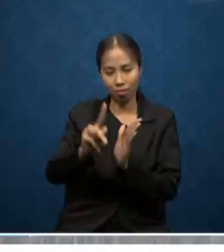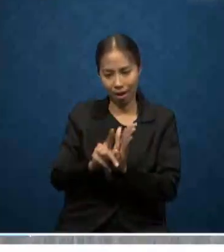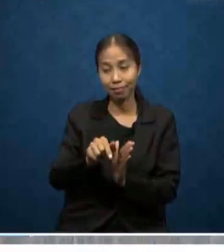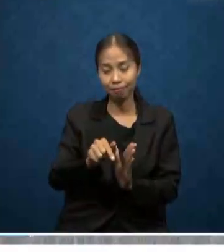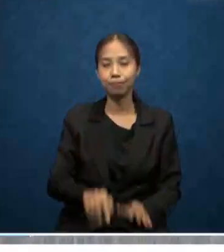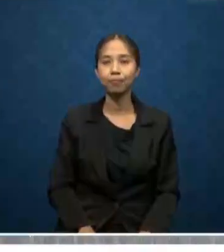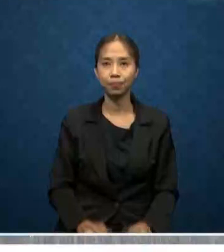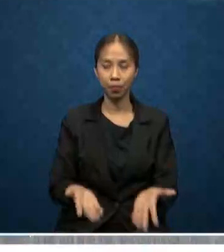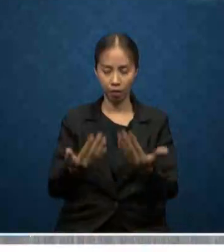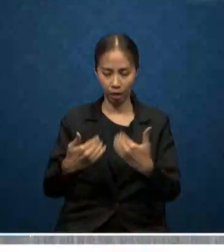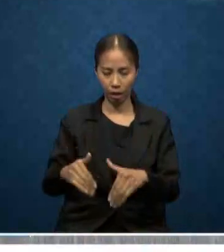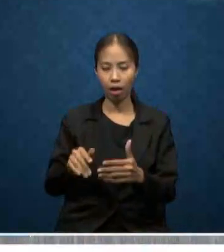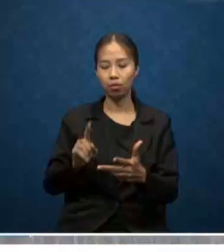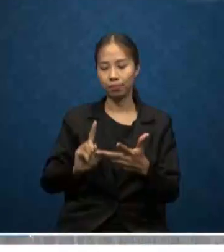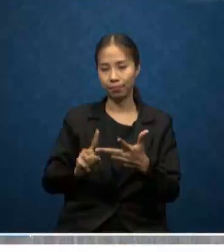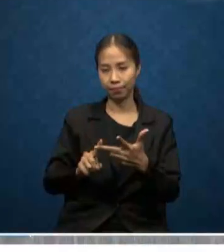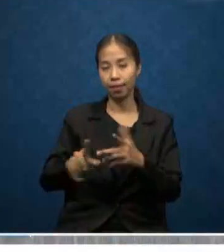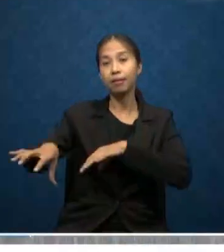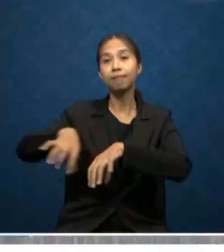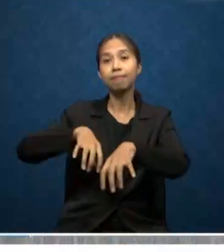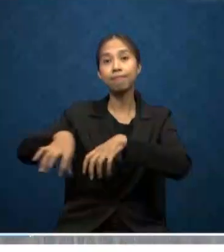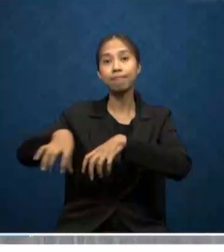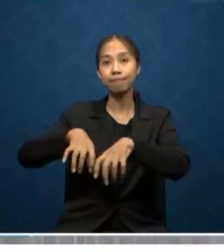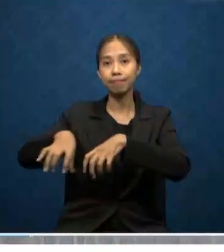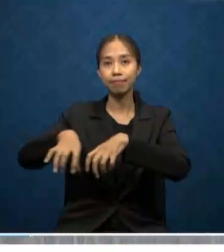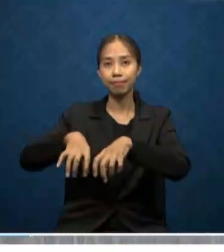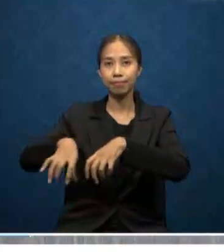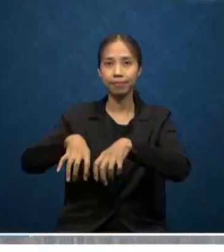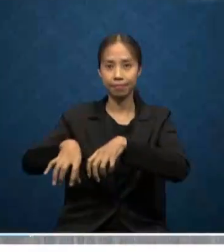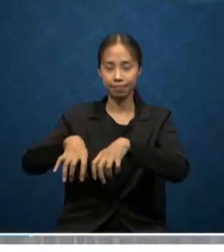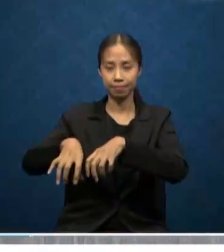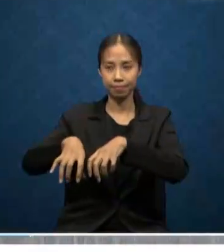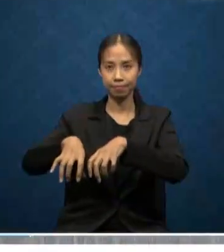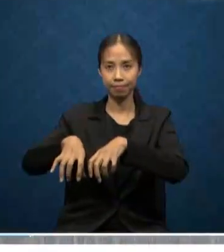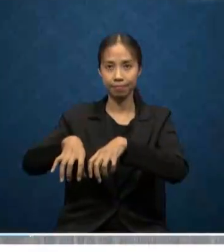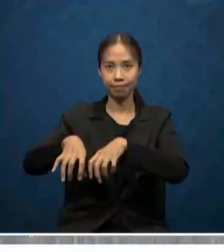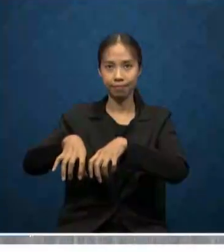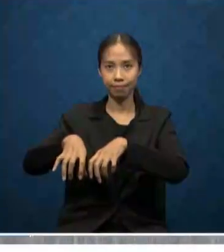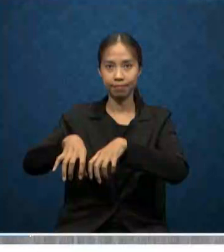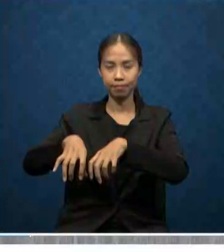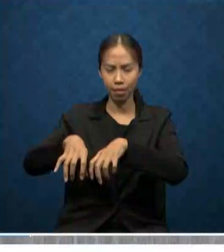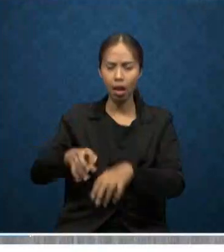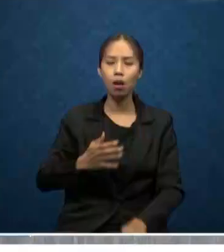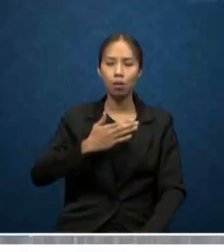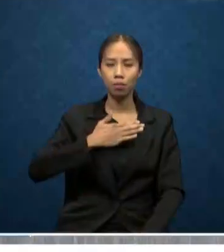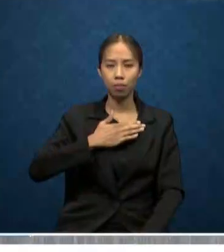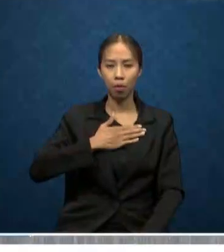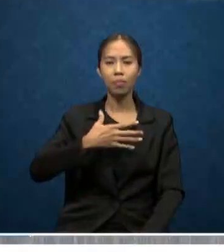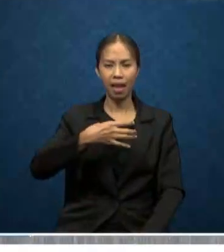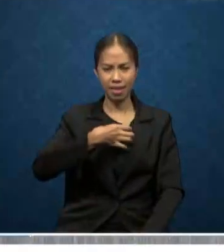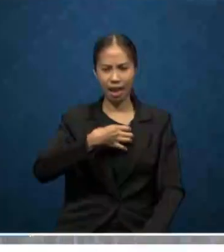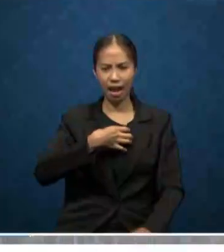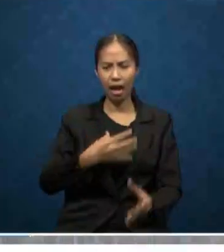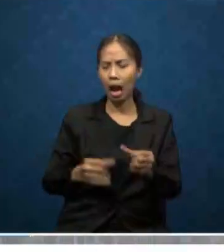ส่วนในด้านการบริหารจัดการนะครับผมก็อยากจะให้ เป็นวาระแห่งช